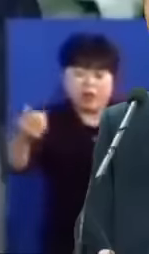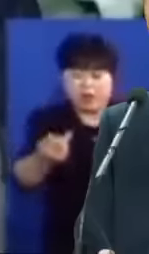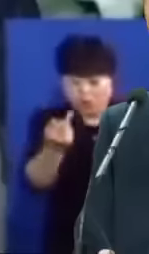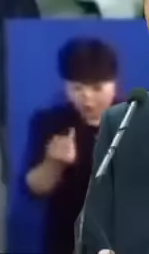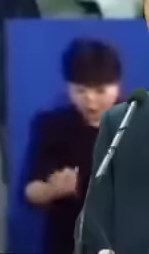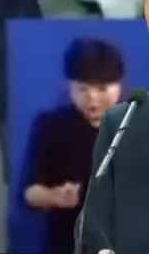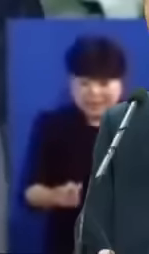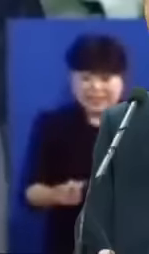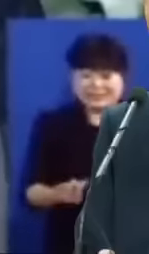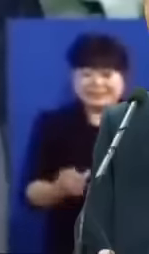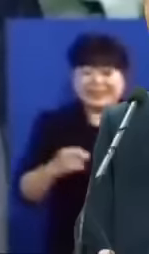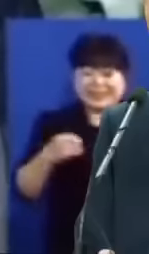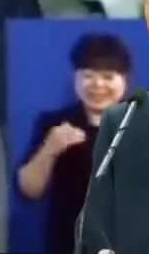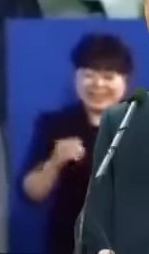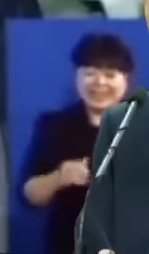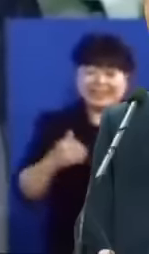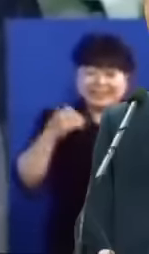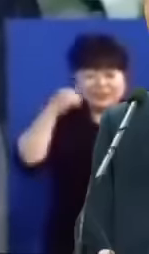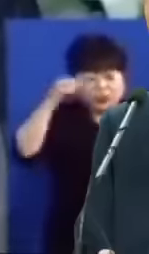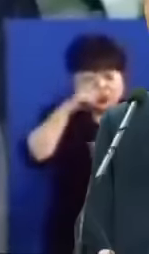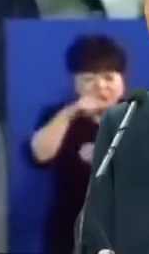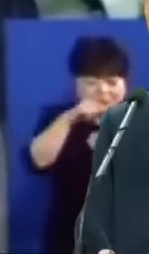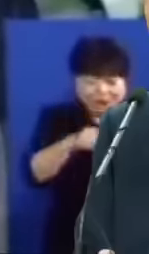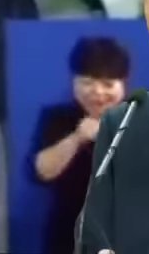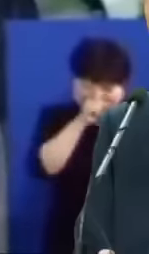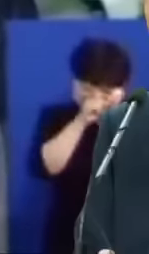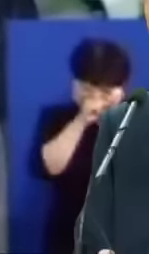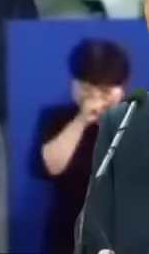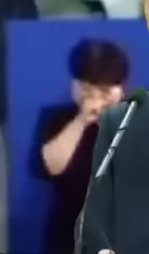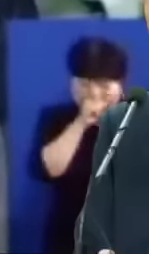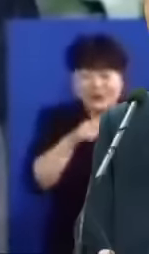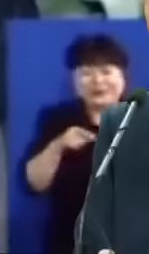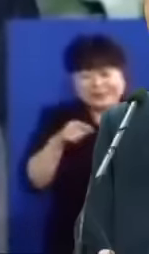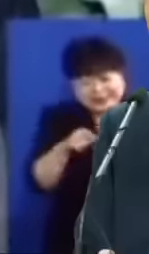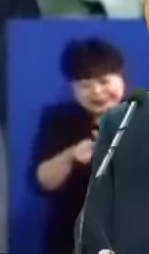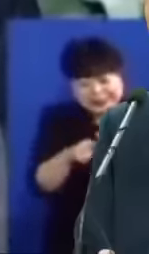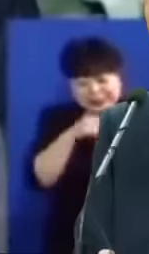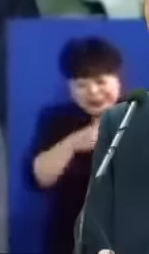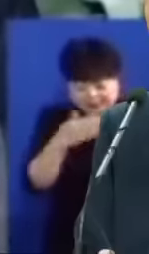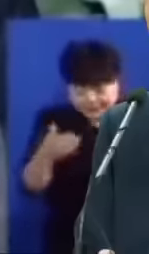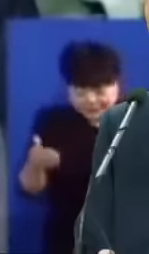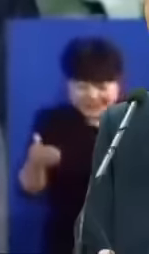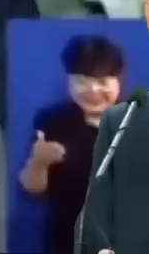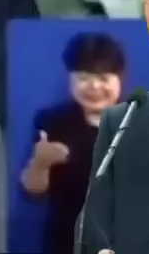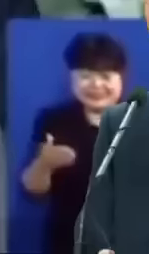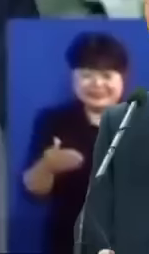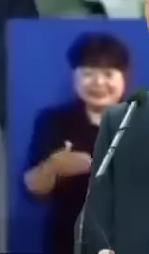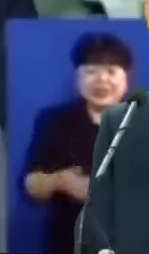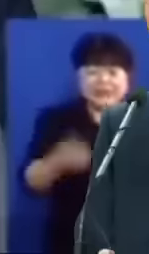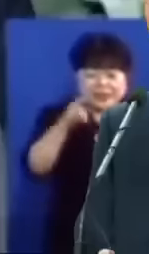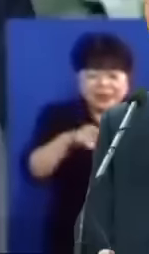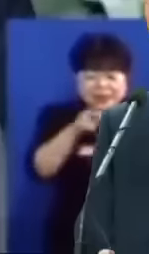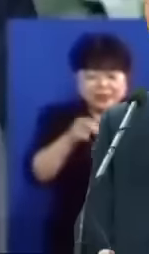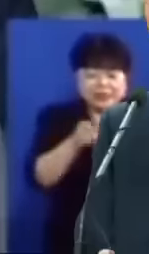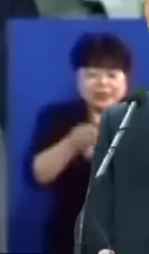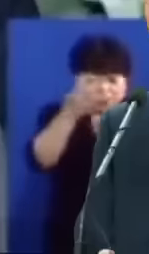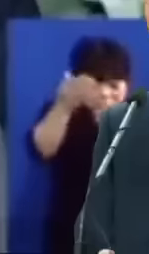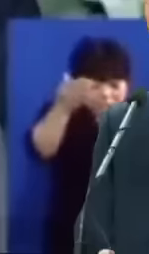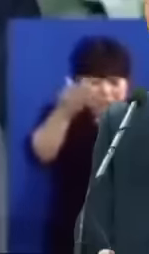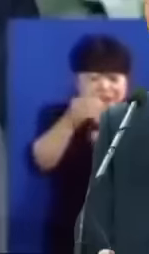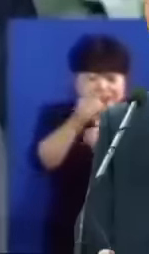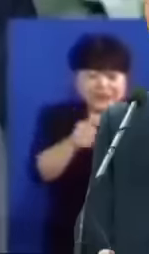아벨은 자기가 기른 짐승 중에 좋은 새끼를 잡아서 피를 흘리고 그를 태워서 하나님께 제물을